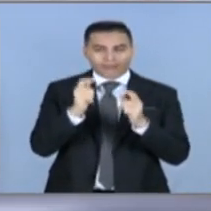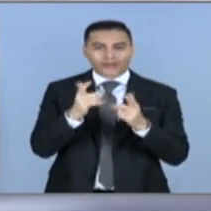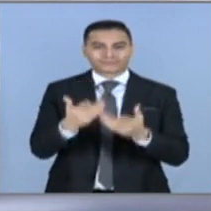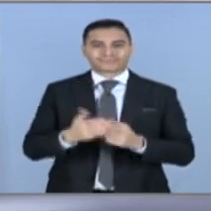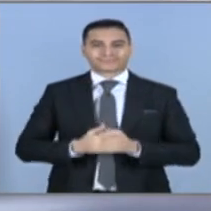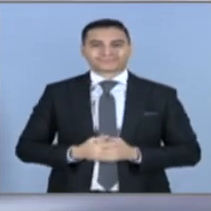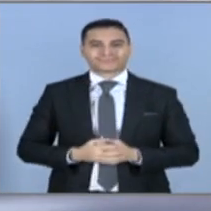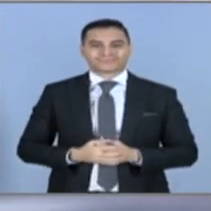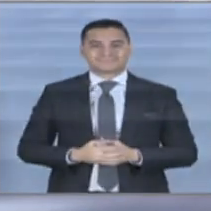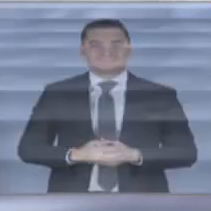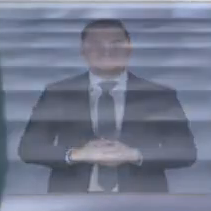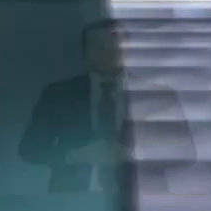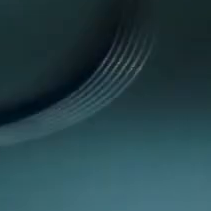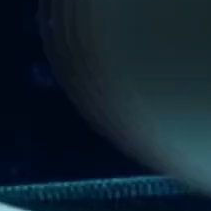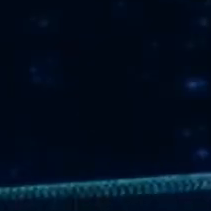المعيلة والشمول المالي.